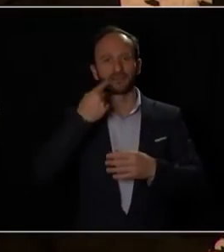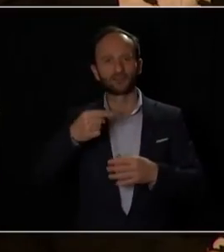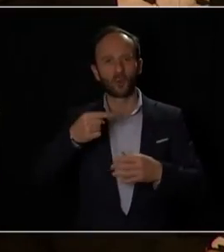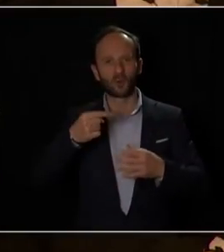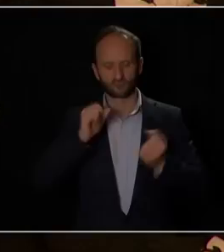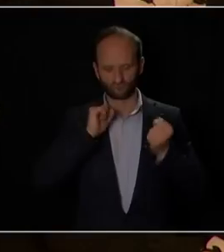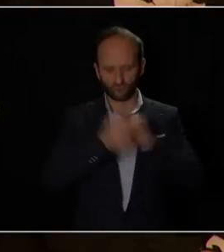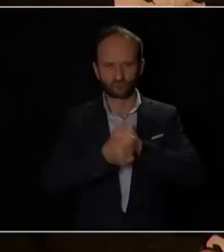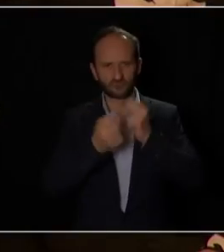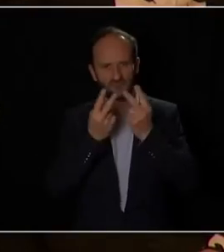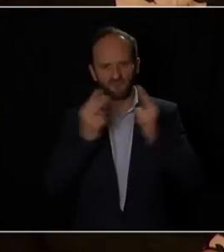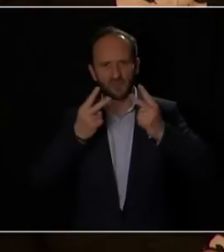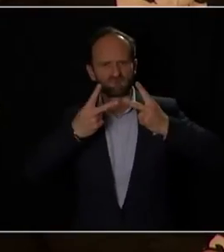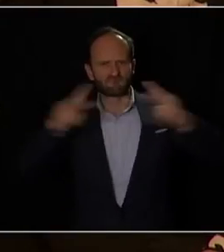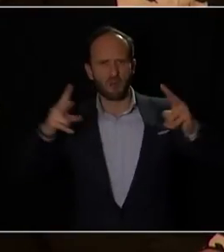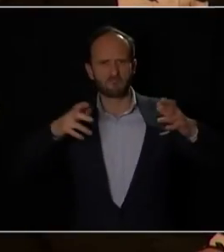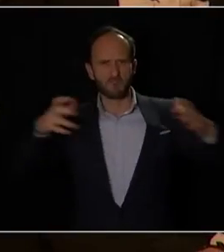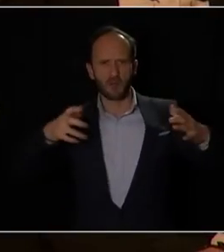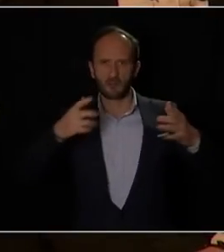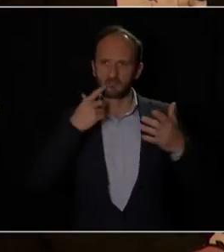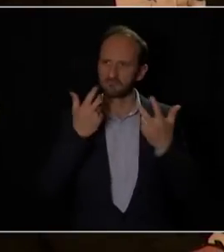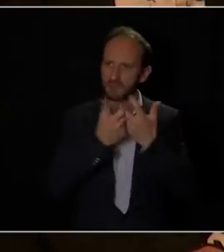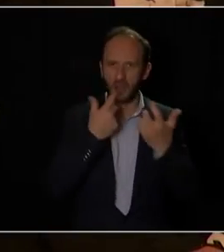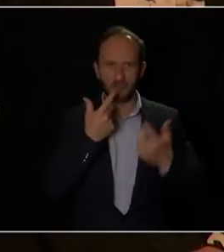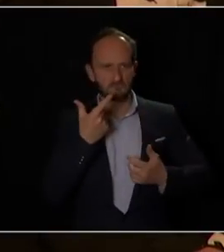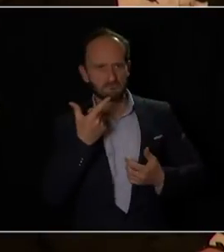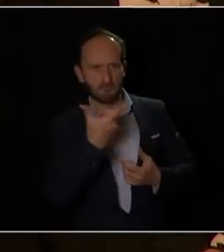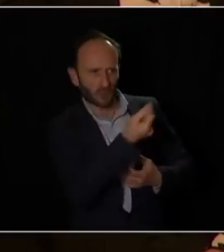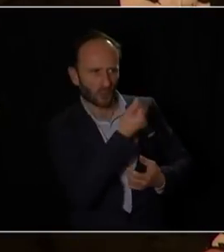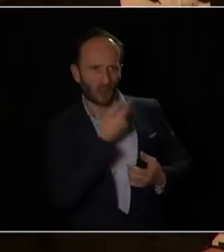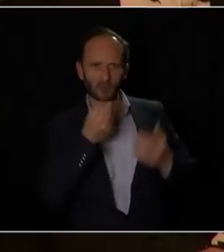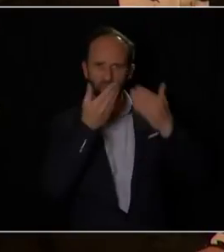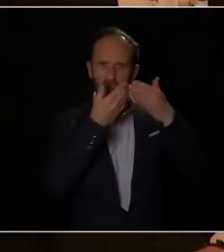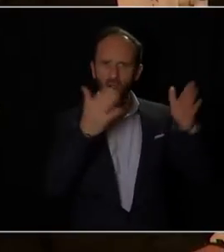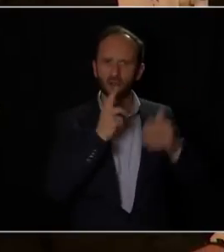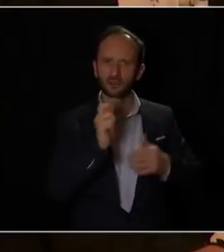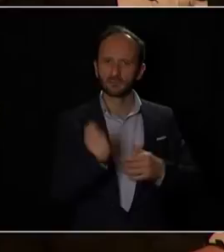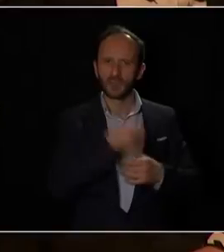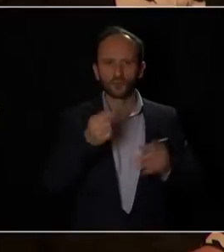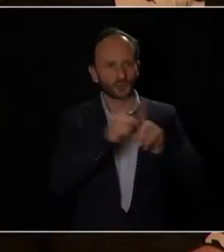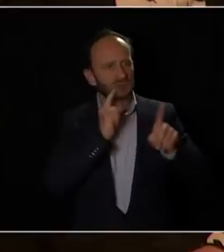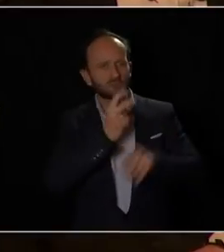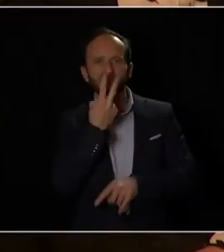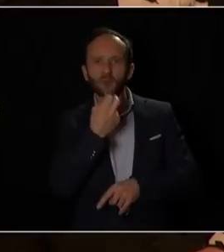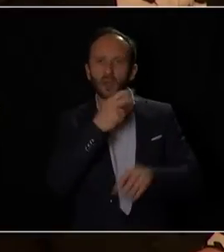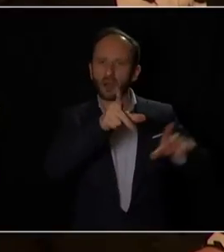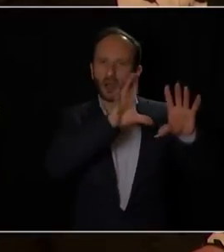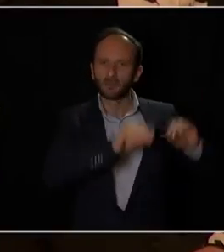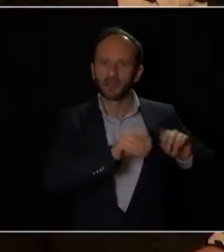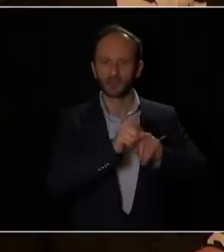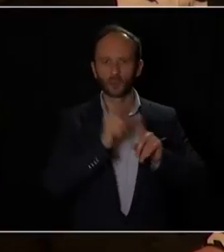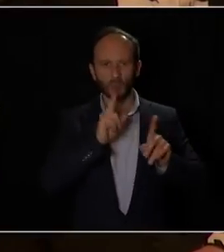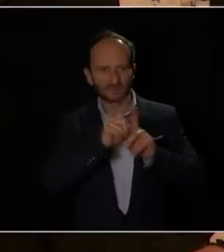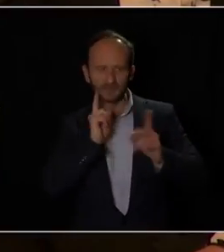tourner davantage vers nos partenaires, dans l'intérêt, bien évidemment, de ses habitants. Nous tourner vers le